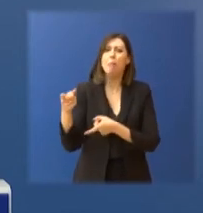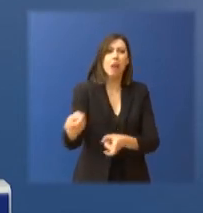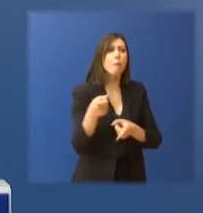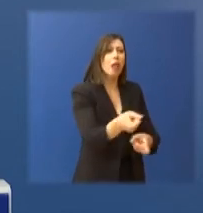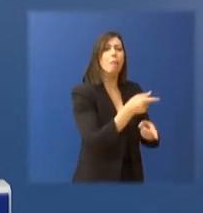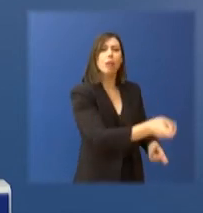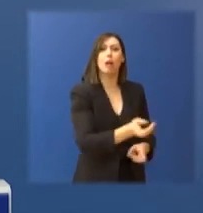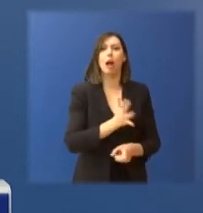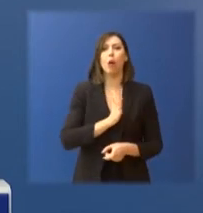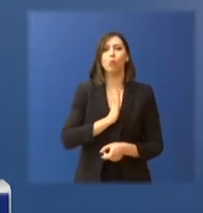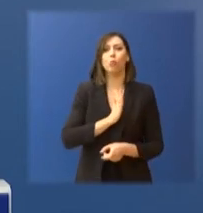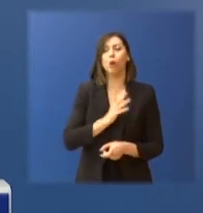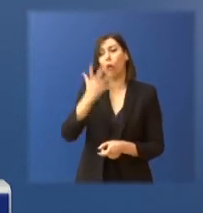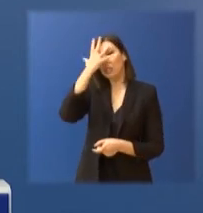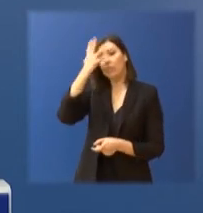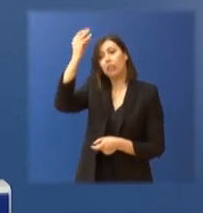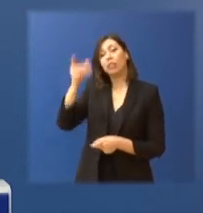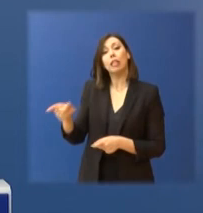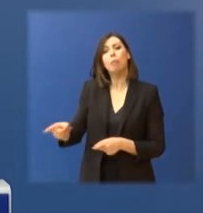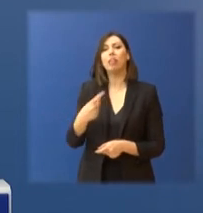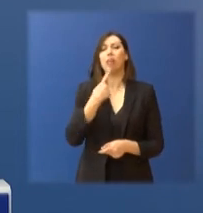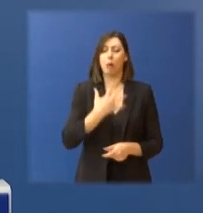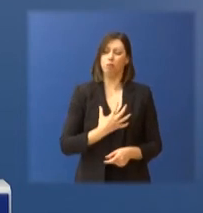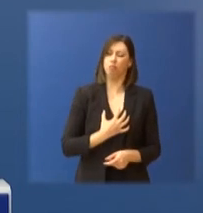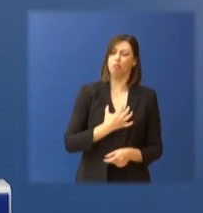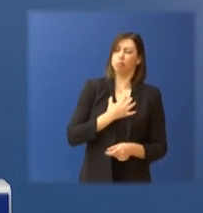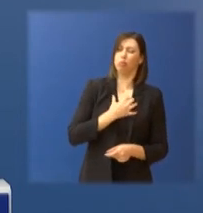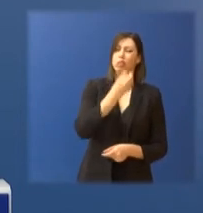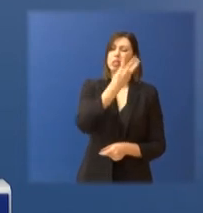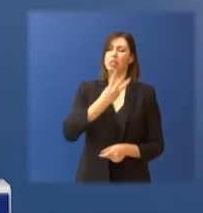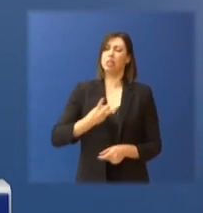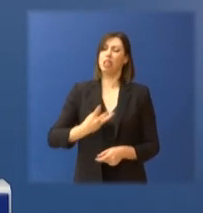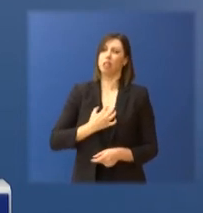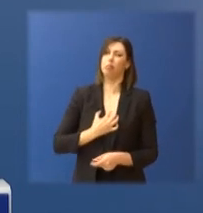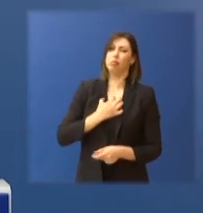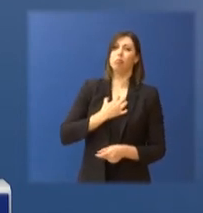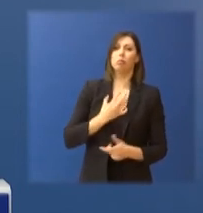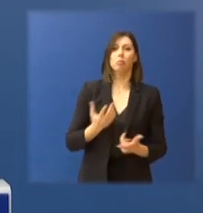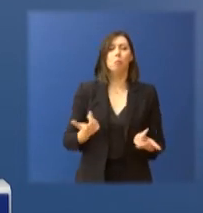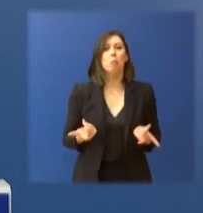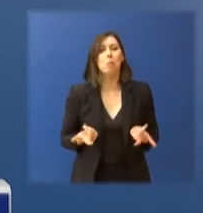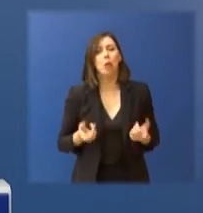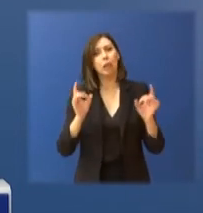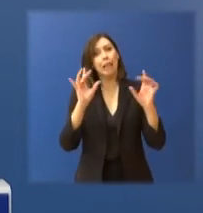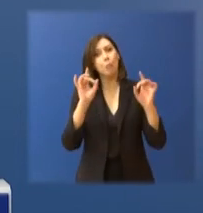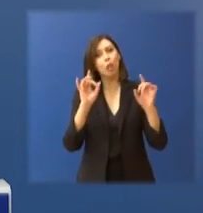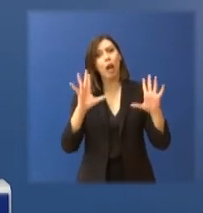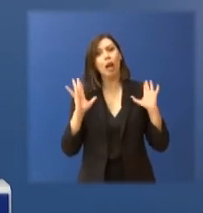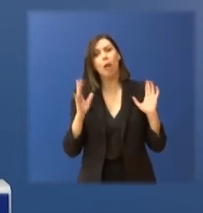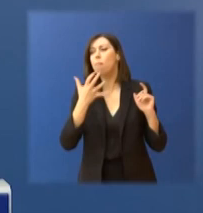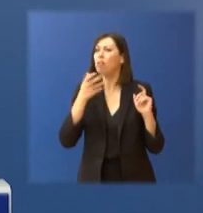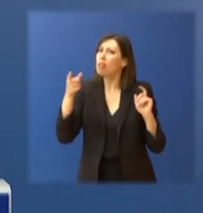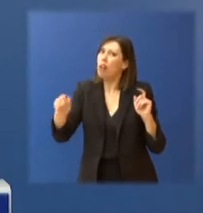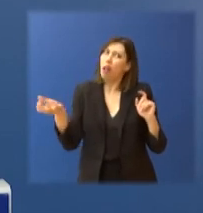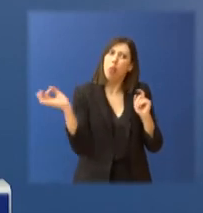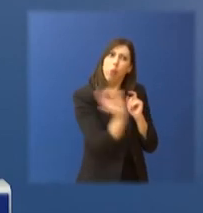το μόνο, είναι προσωπική σταυροφορία κατά του καθεστώτος, χωρίς ούτε μια λέξη αποδοκιμασίας για τις συγκεκριμένες φασιστικές του